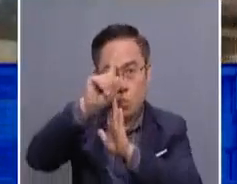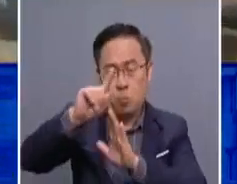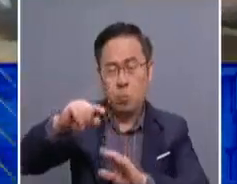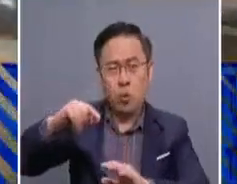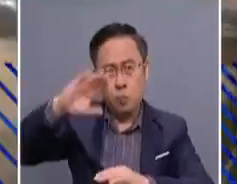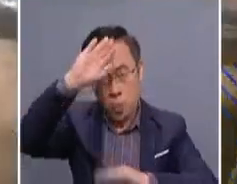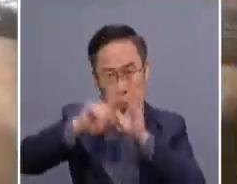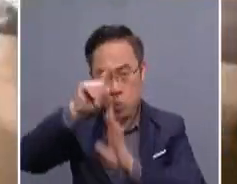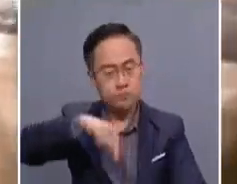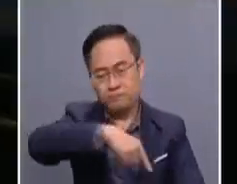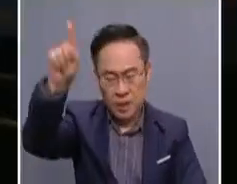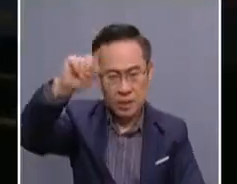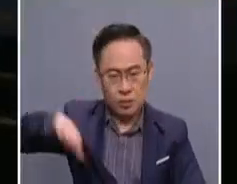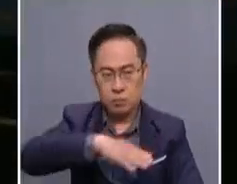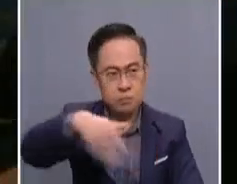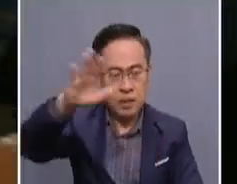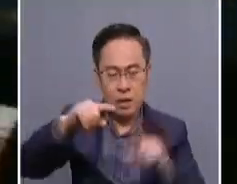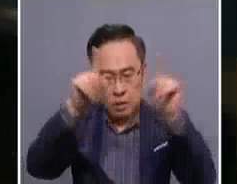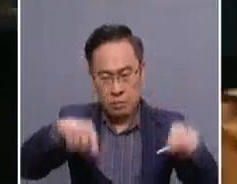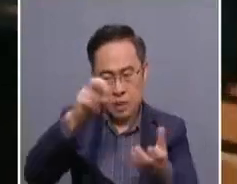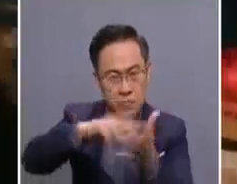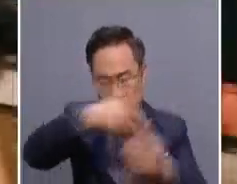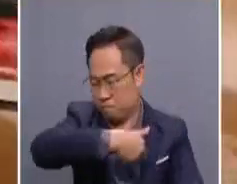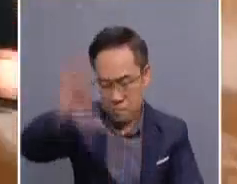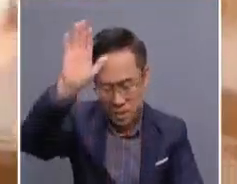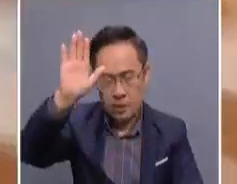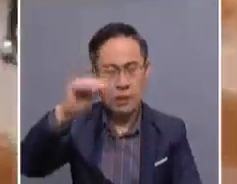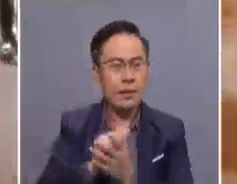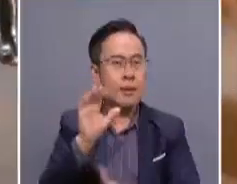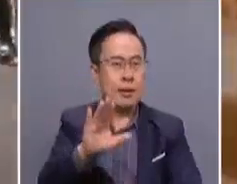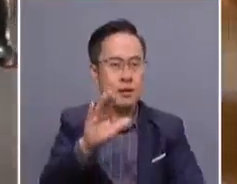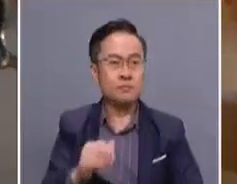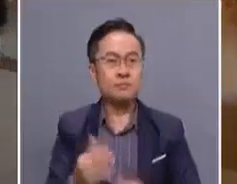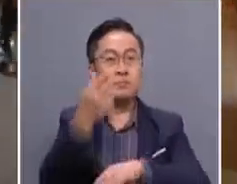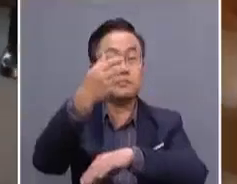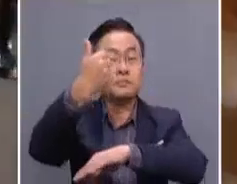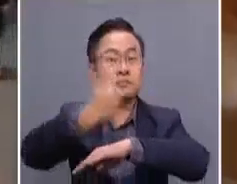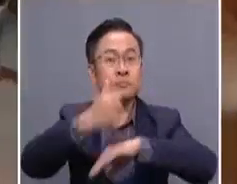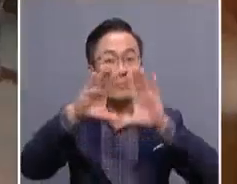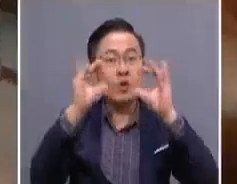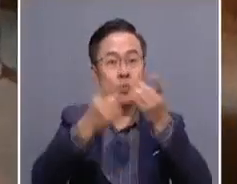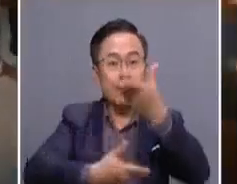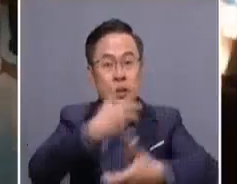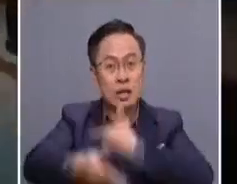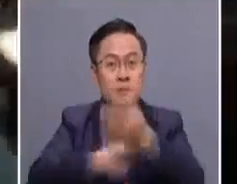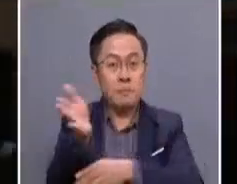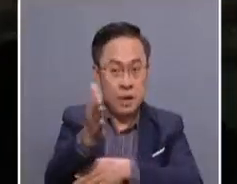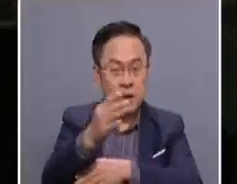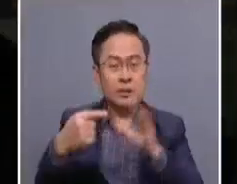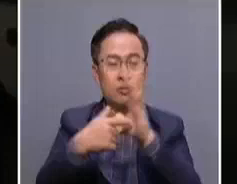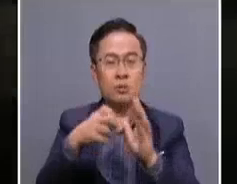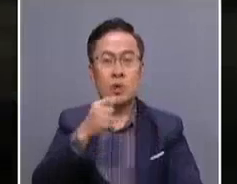านวนรถออกทันทีอันนี้เป็นมาตรการเข้มเลยนะครับซึ่งทางประธานชมรมผู้ขายปลาจังหวัดสมุทรสาครได้บอก